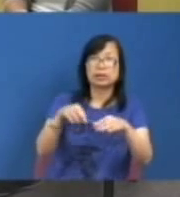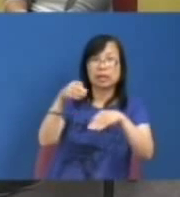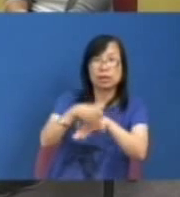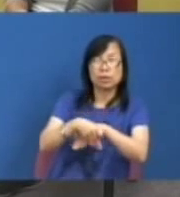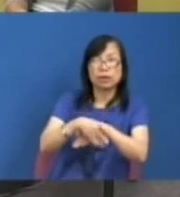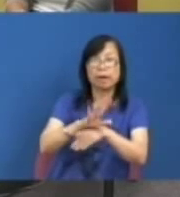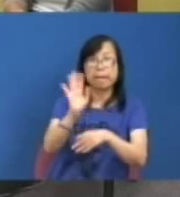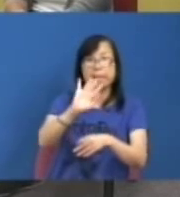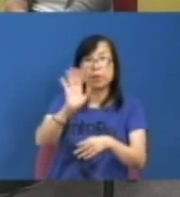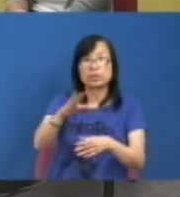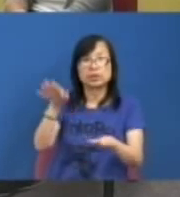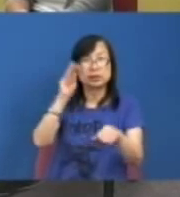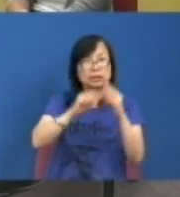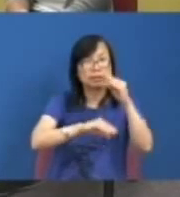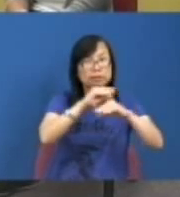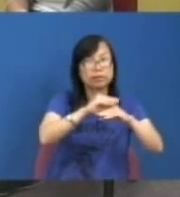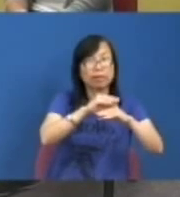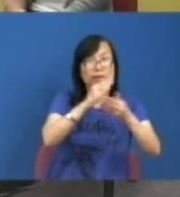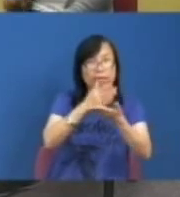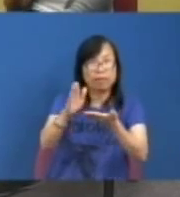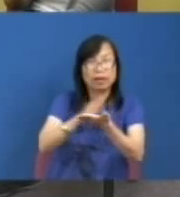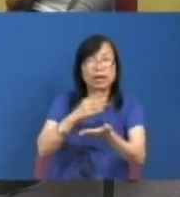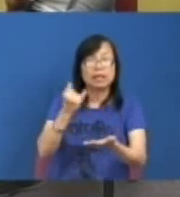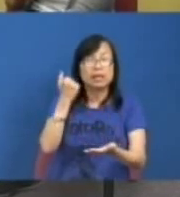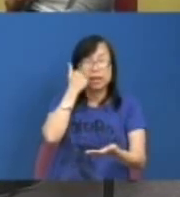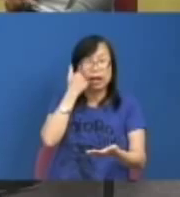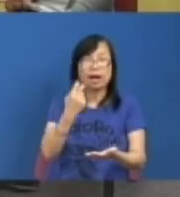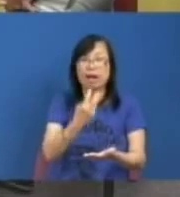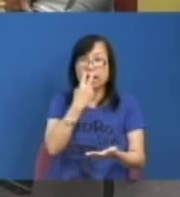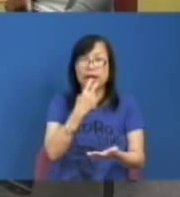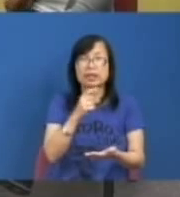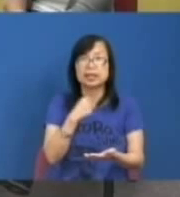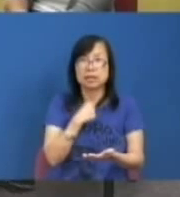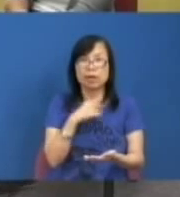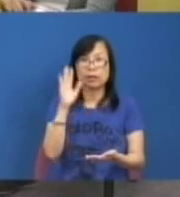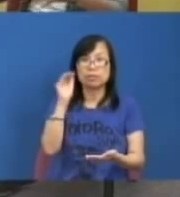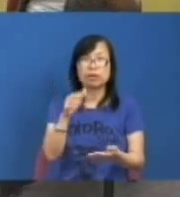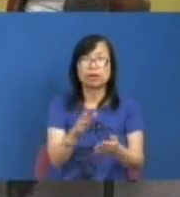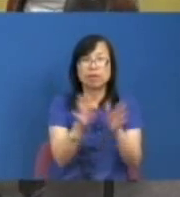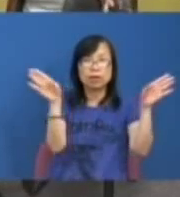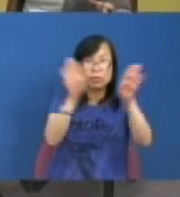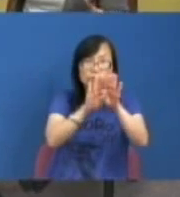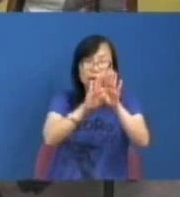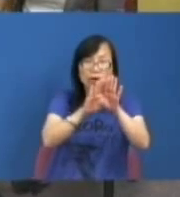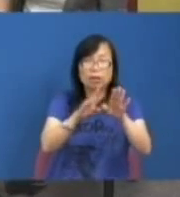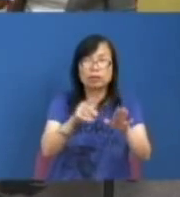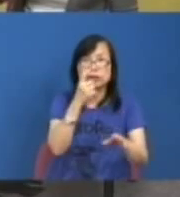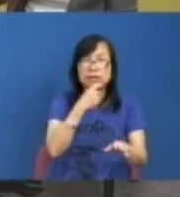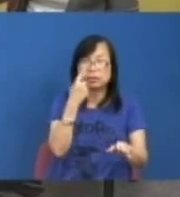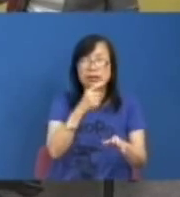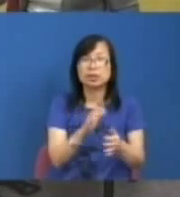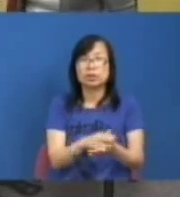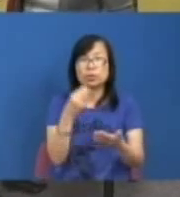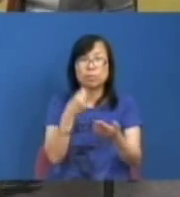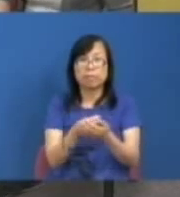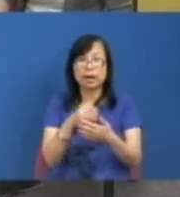係唔能夠裝呢個分體冷氣機嘅，咁佢咧就只能夠裝呢個窗口機嘅。咁所以我講得難聽啲咧，如果你賣冷